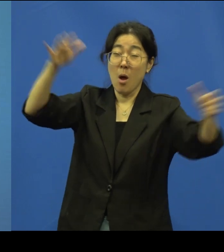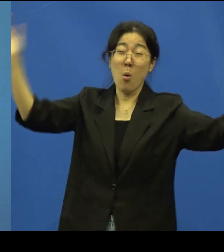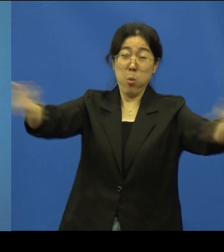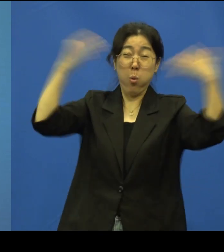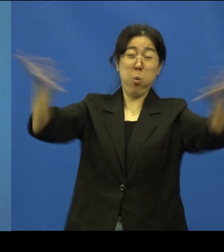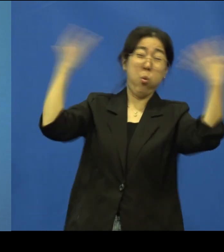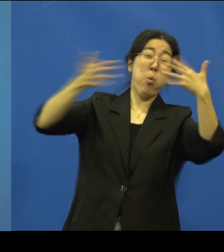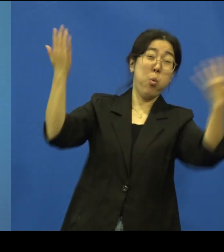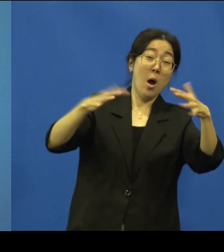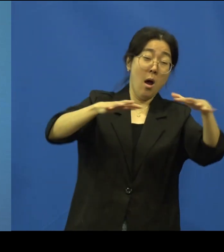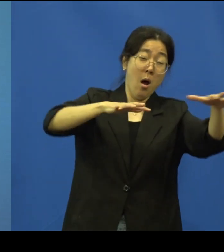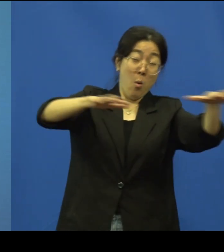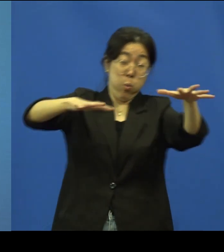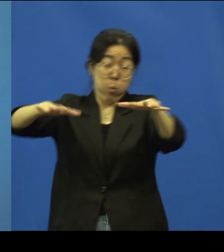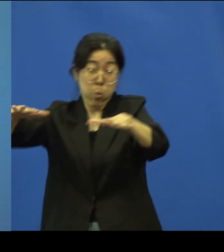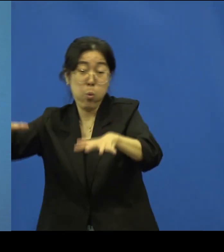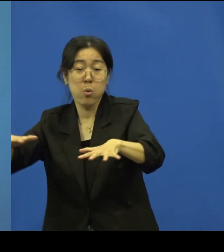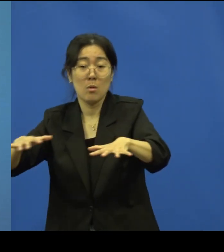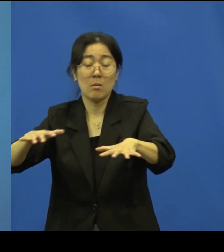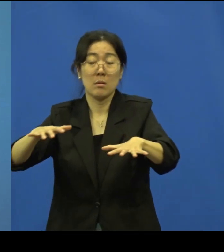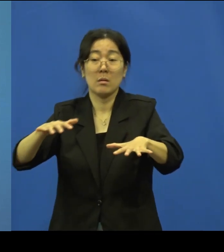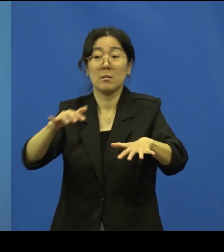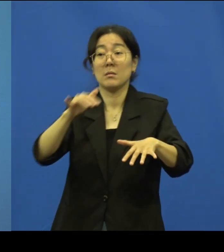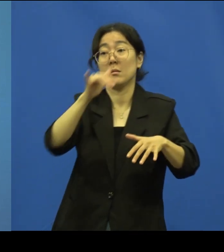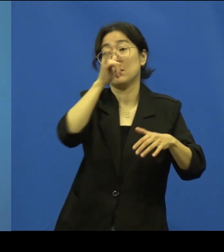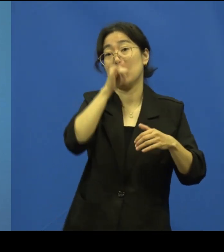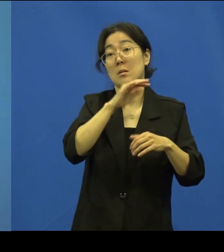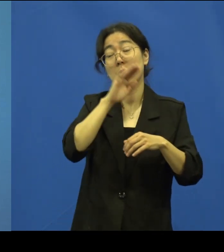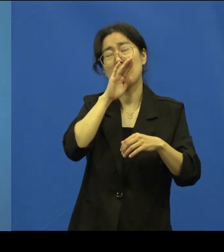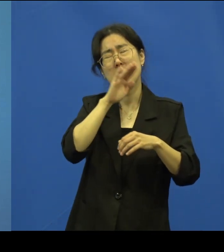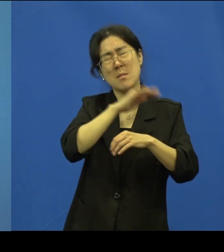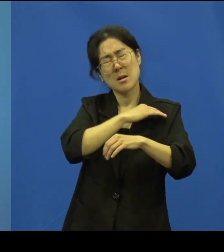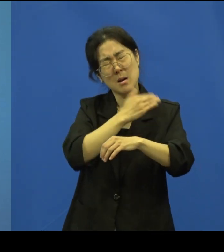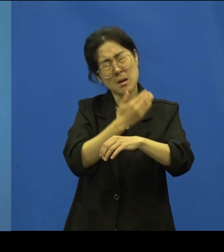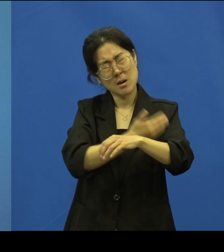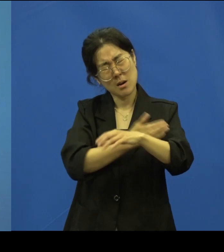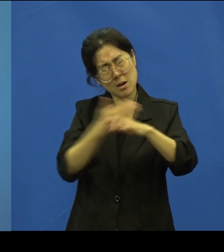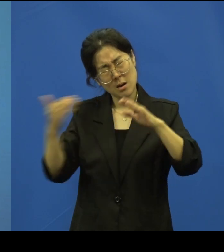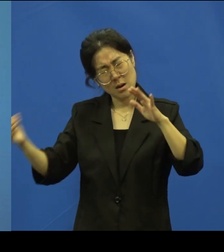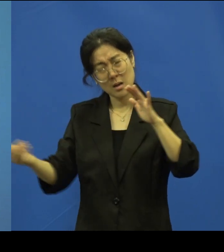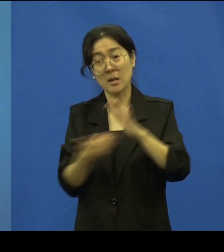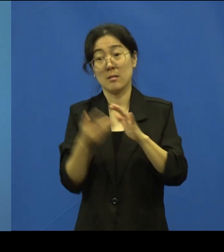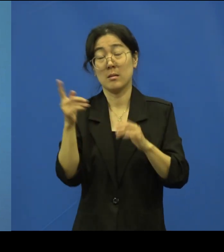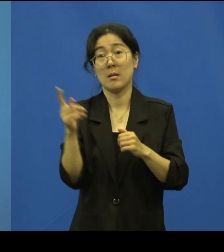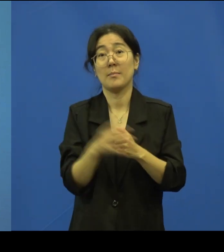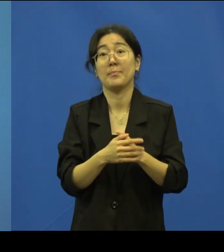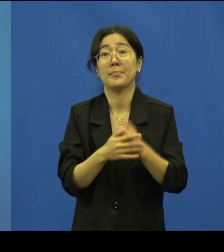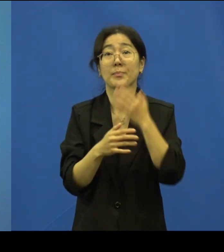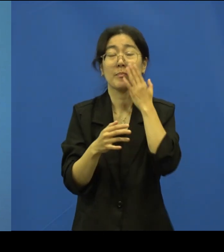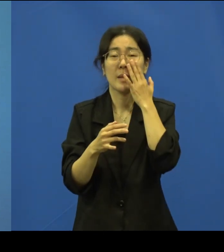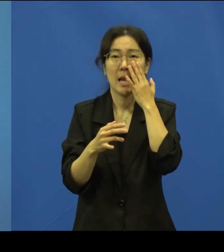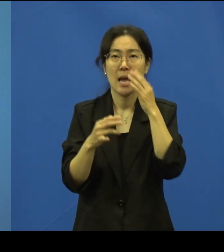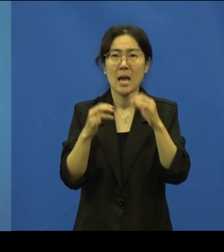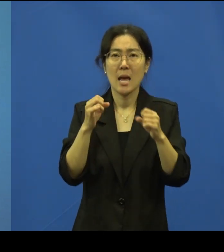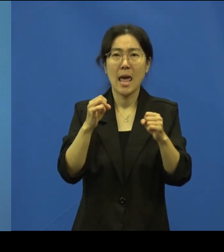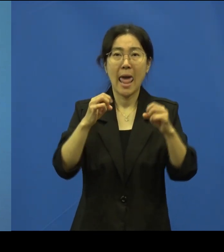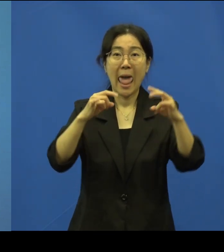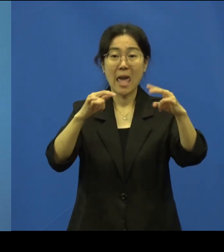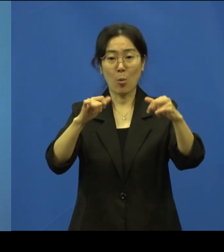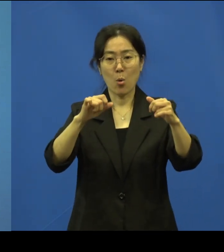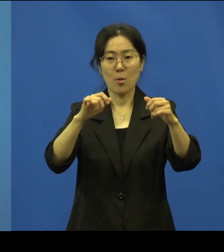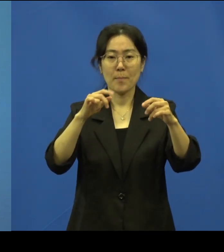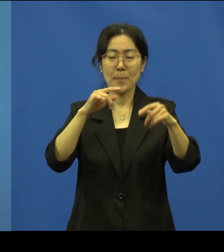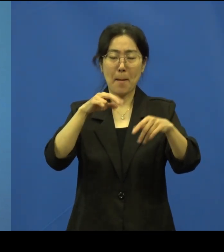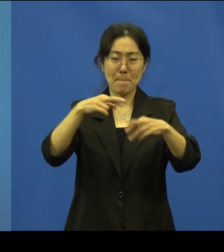영이시고 모든 군대, 모든 왕들에게 맞서는 능력의 영이시기 때문에 그런 것입니다. 에스겔 해골 골짜기의 뼈다귀처럼 말라버린